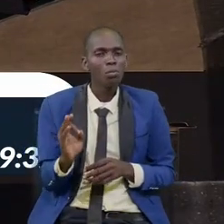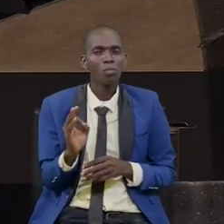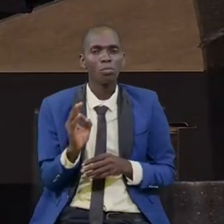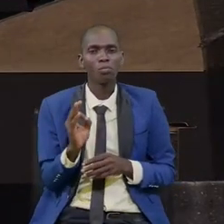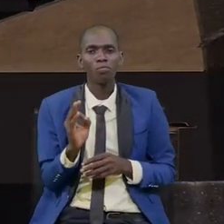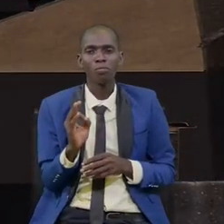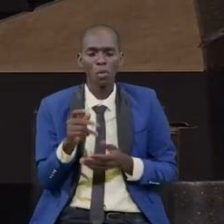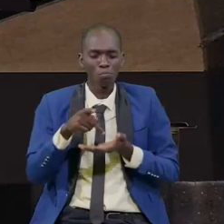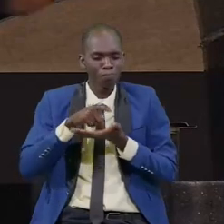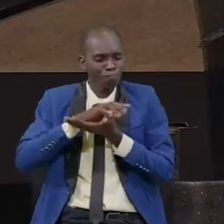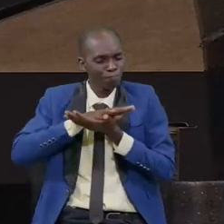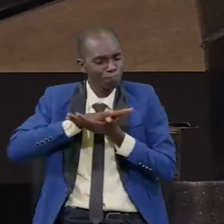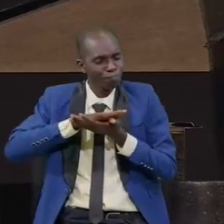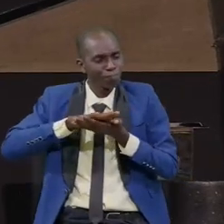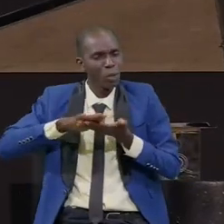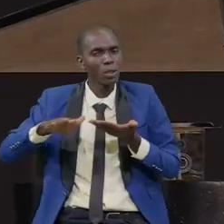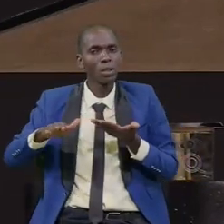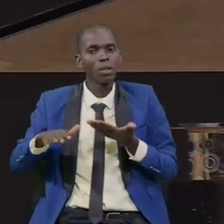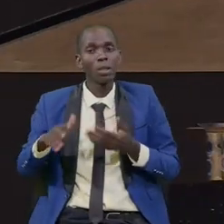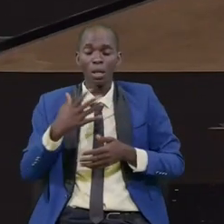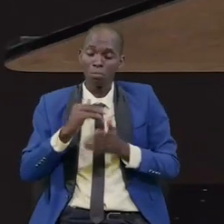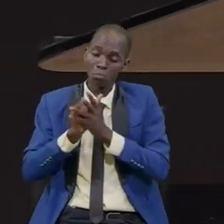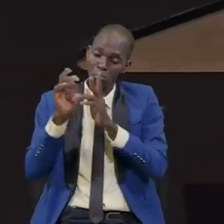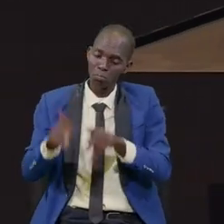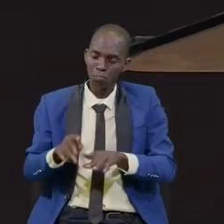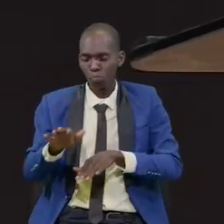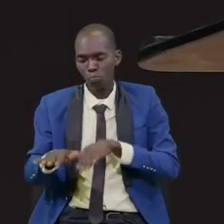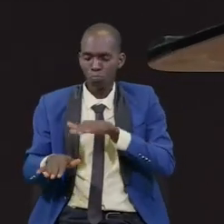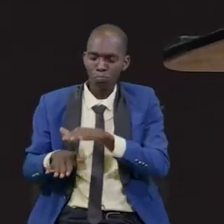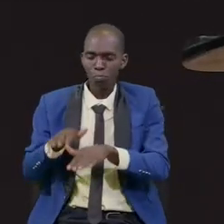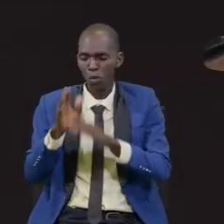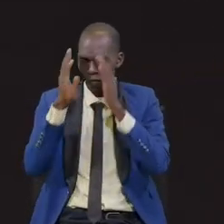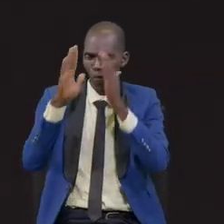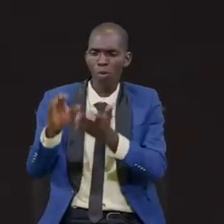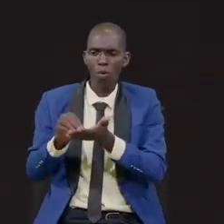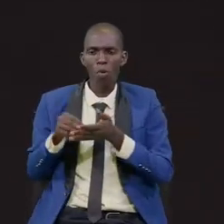marche sur la voie de la pureté pendant qu'il est comme ça.